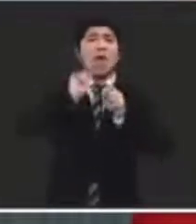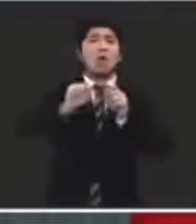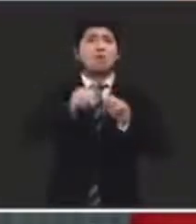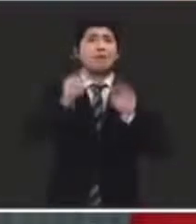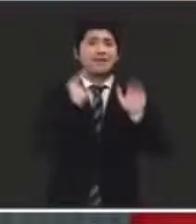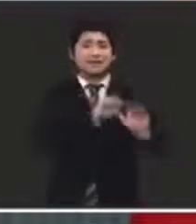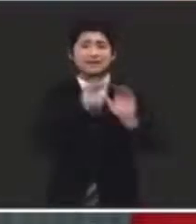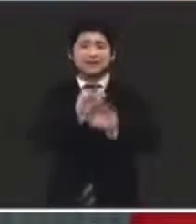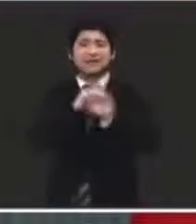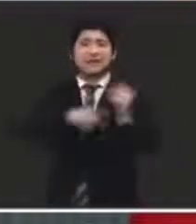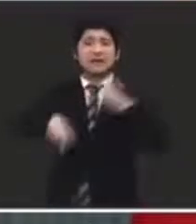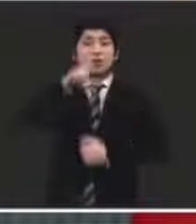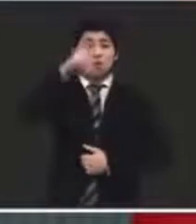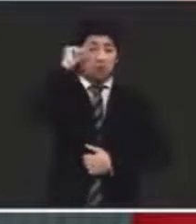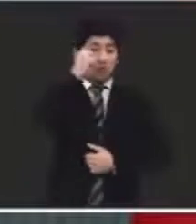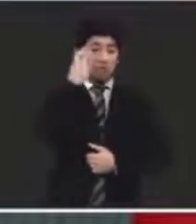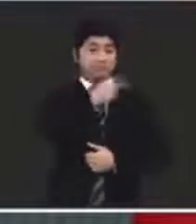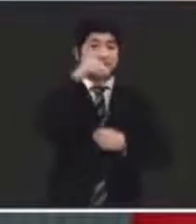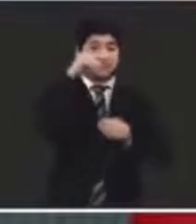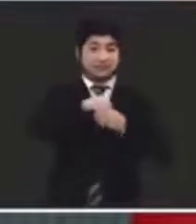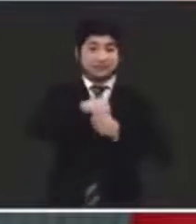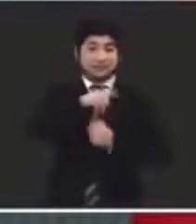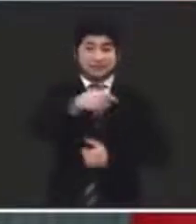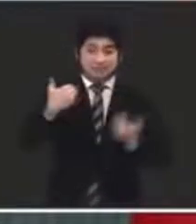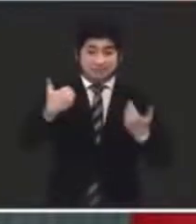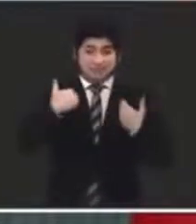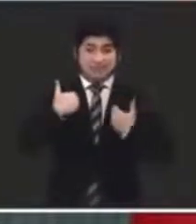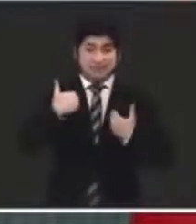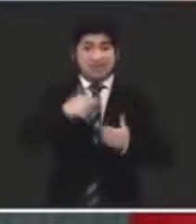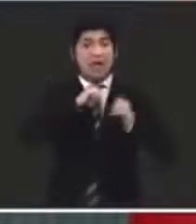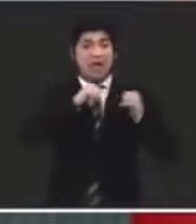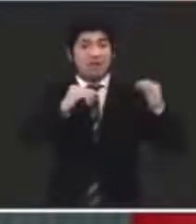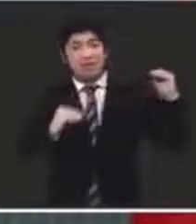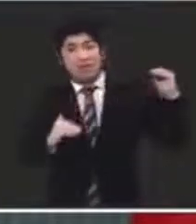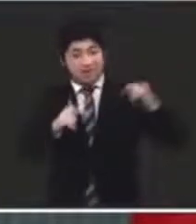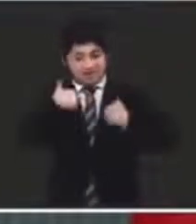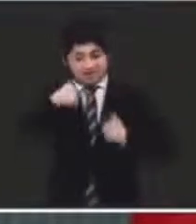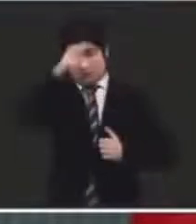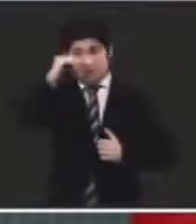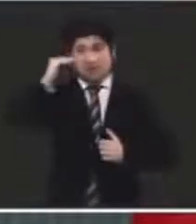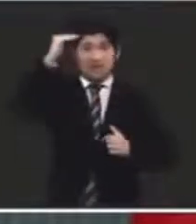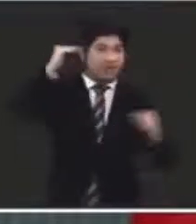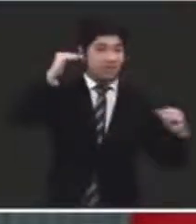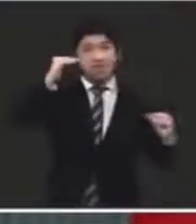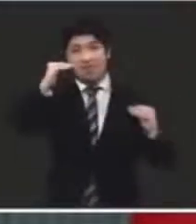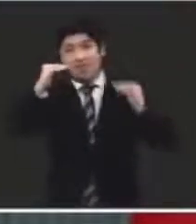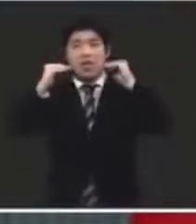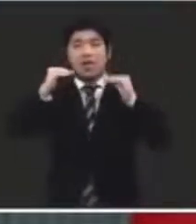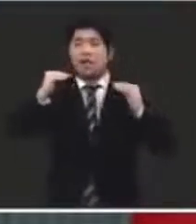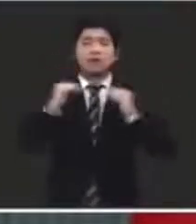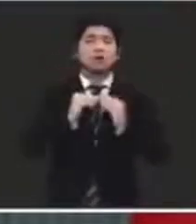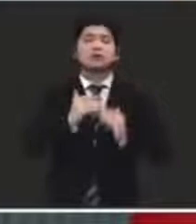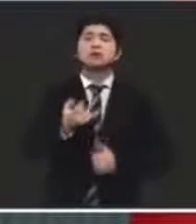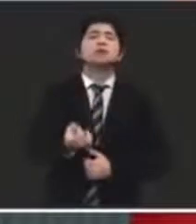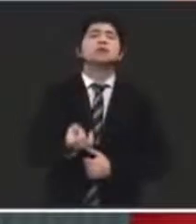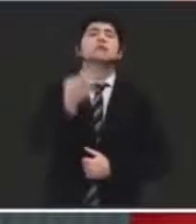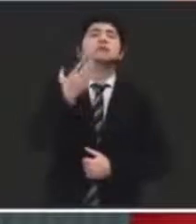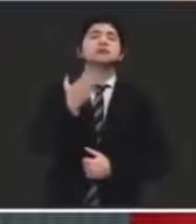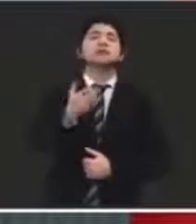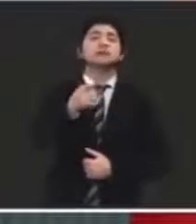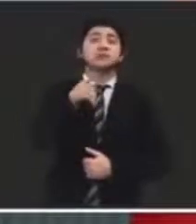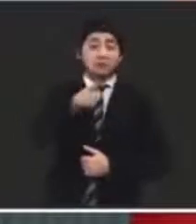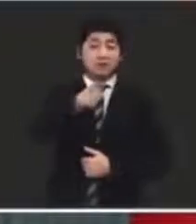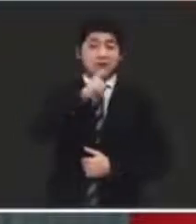destekler Yunanistan'ı bizim seviyemizi çıkarmaya yetmez Ama bu yanlış